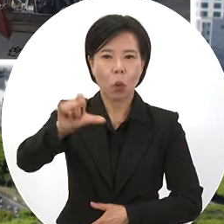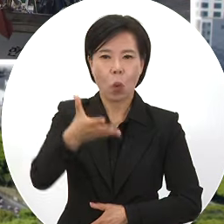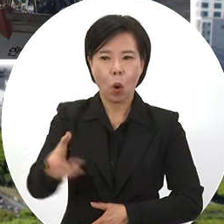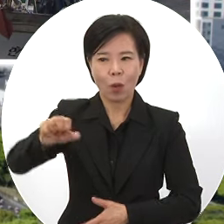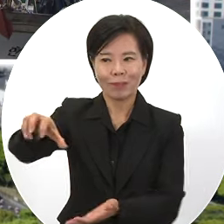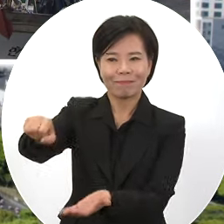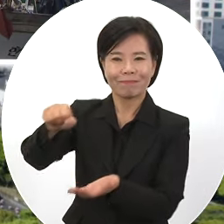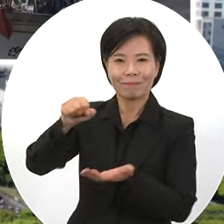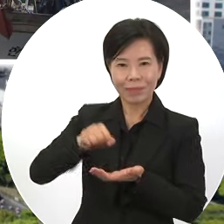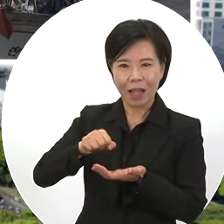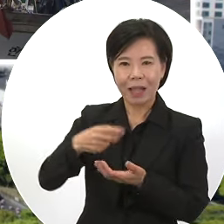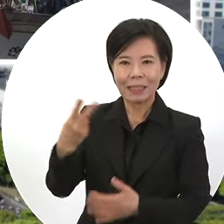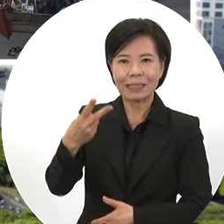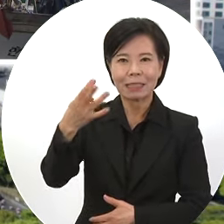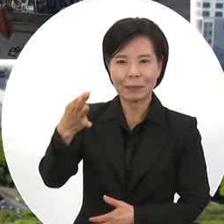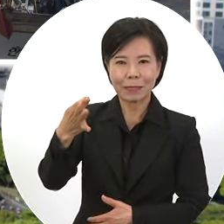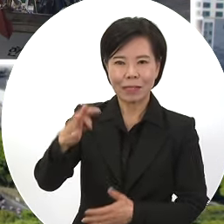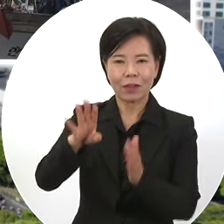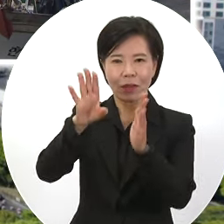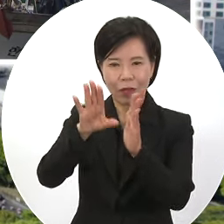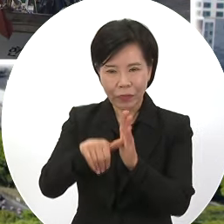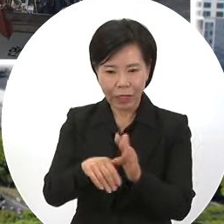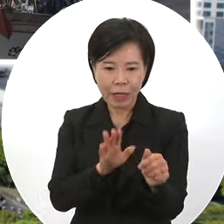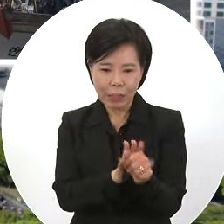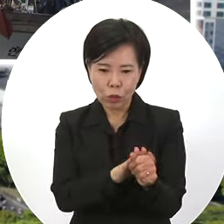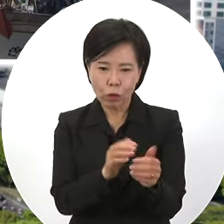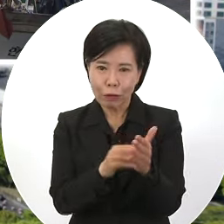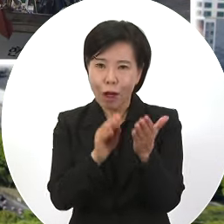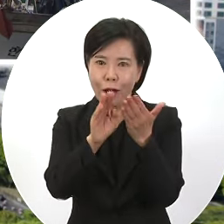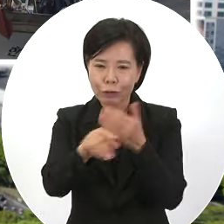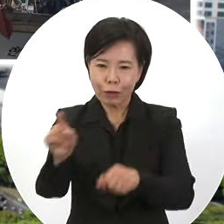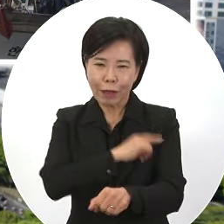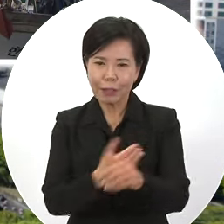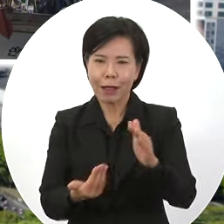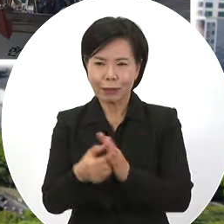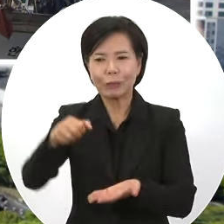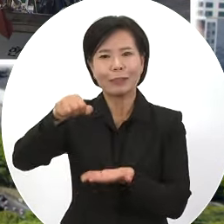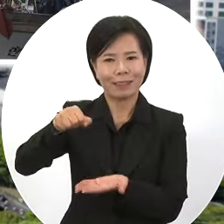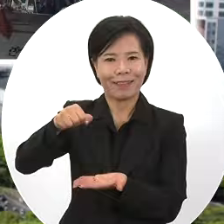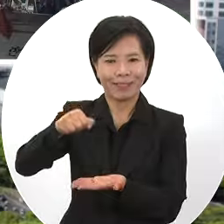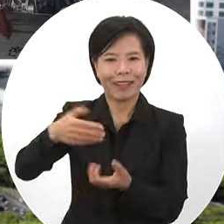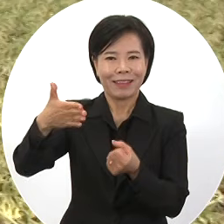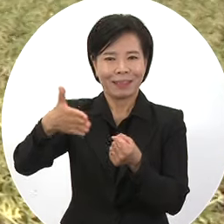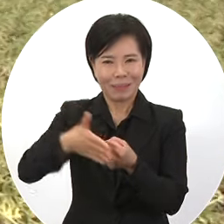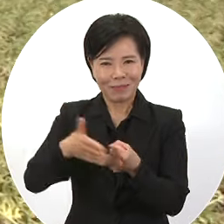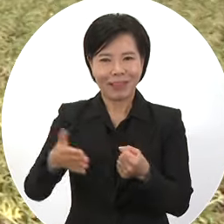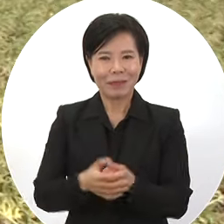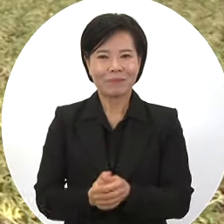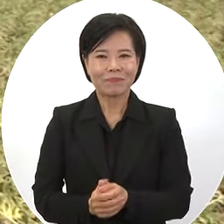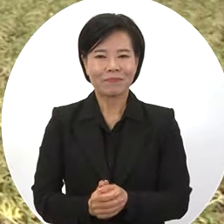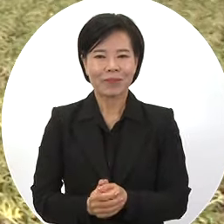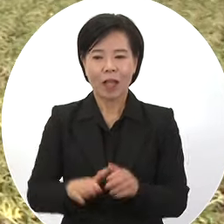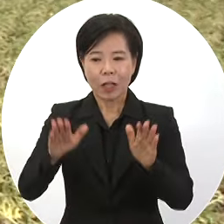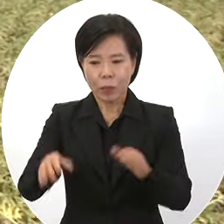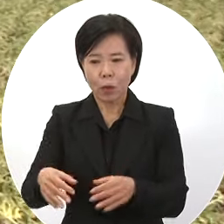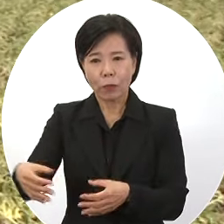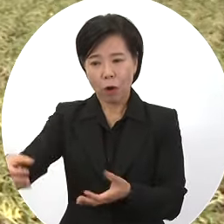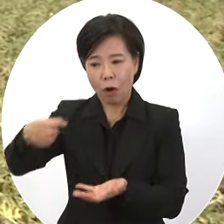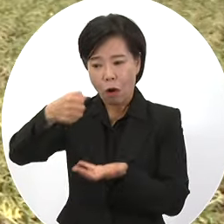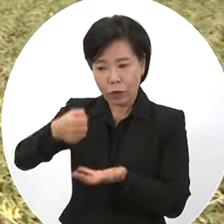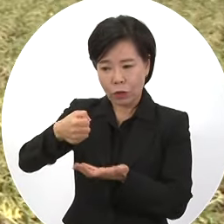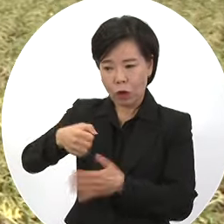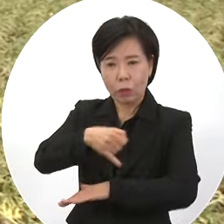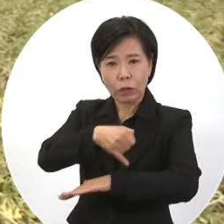확보했습니다. 2014년 복권기금 지원 이래 최대 규모를 기록했는데요. 이번